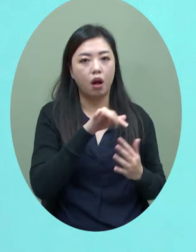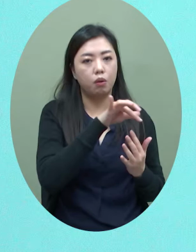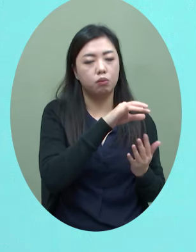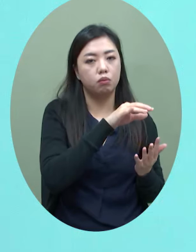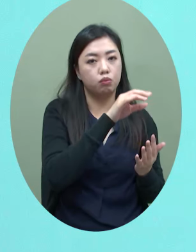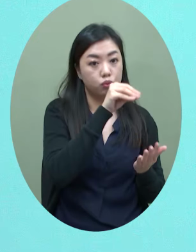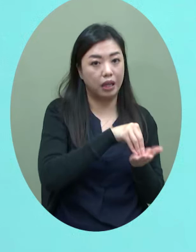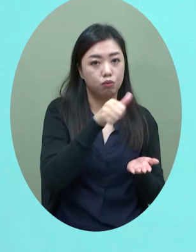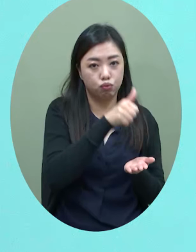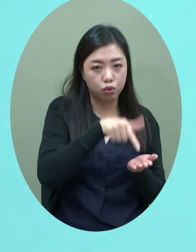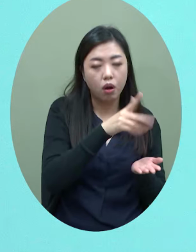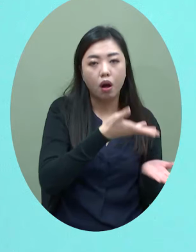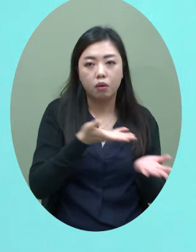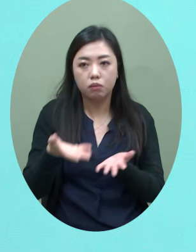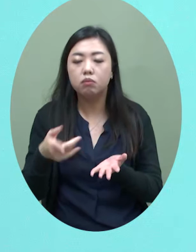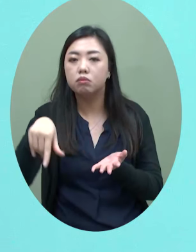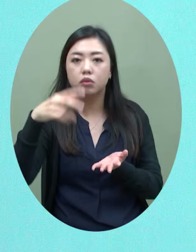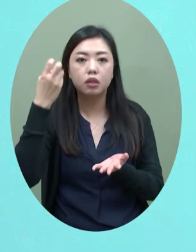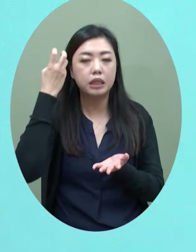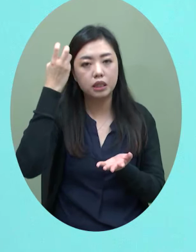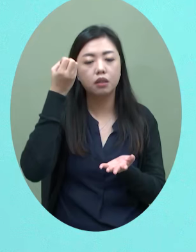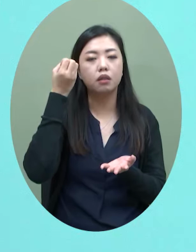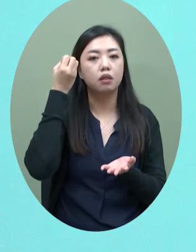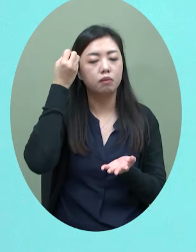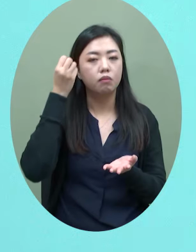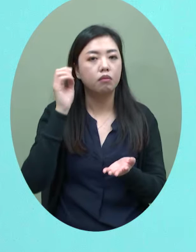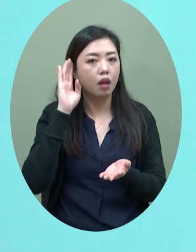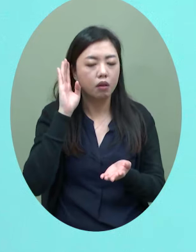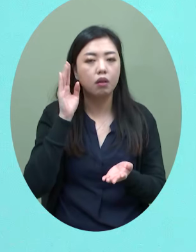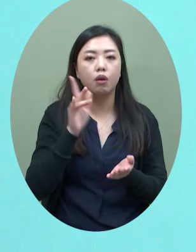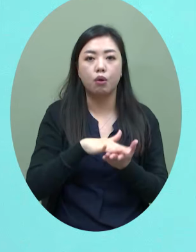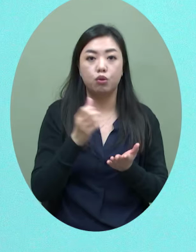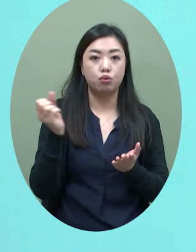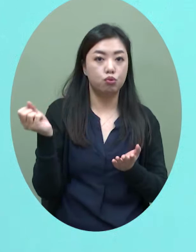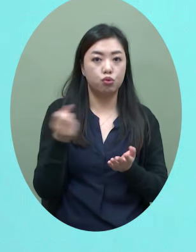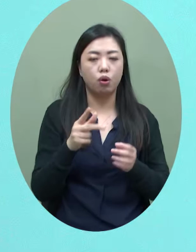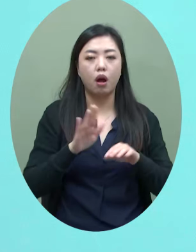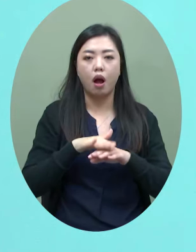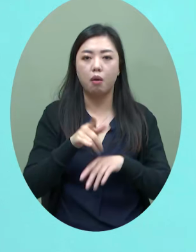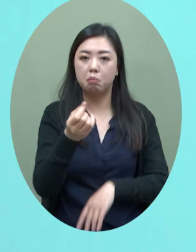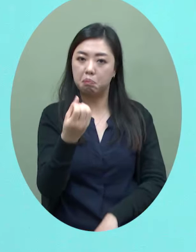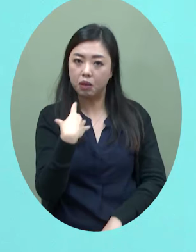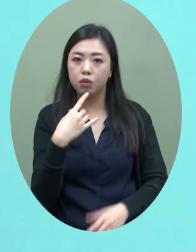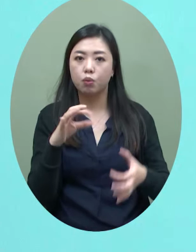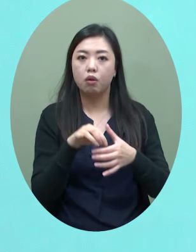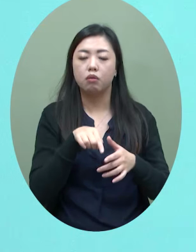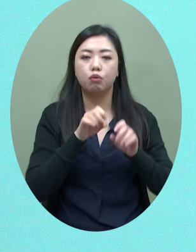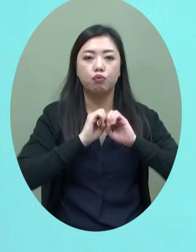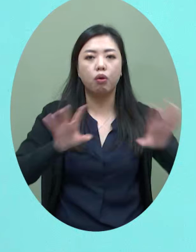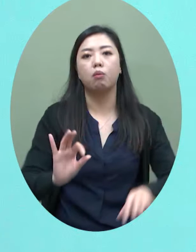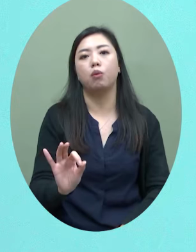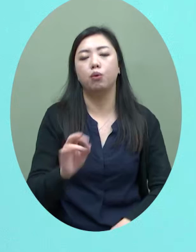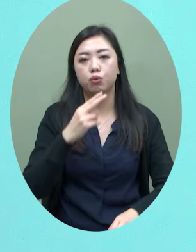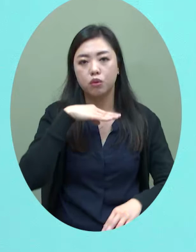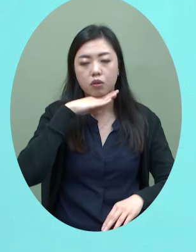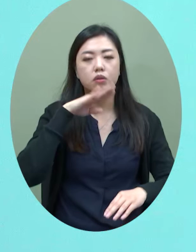聽意見。所以佢哋係冇話再去發表究竟。剛才你問到有些嘅問題，第日在全國